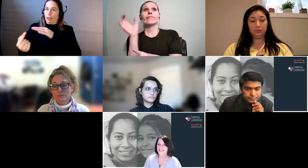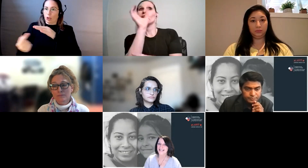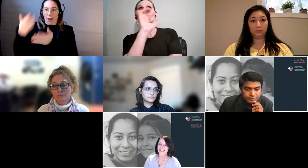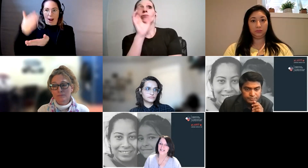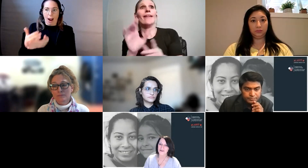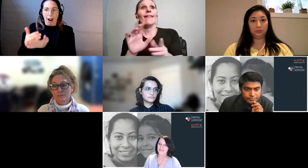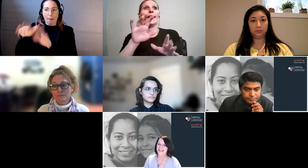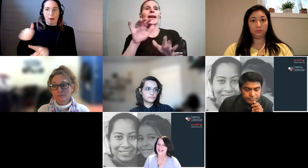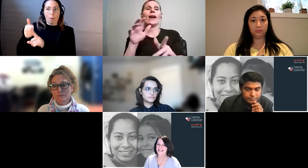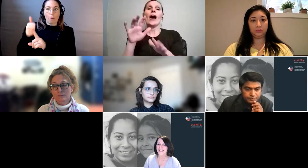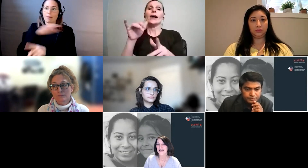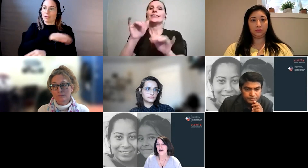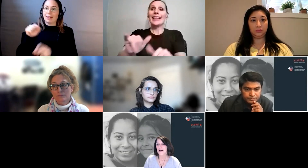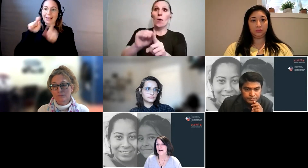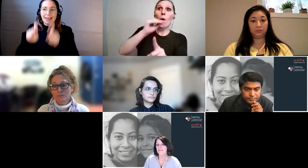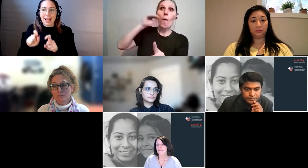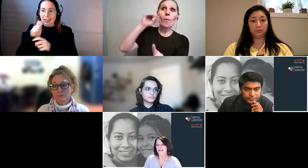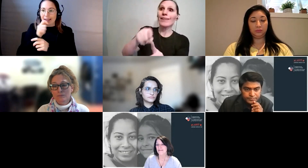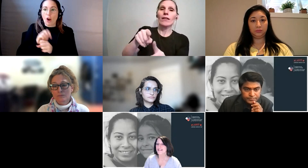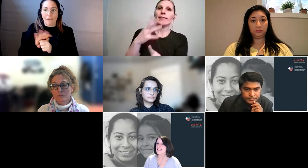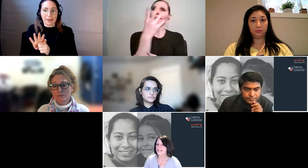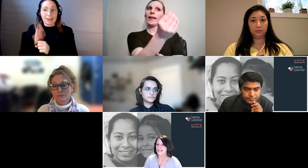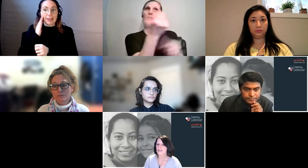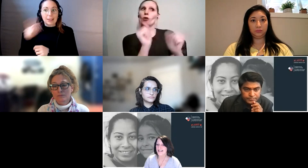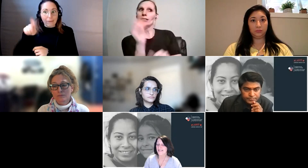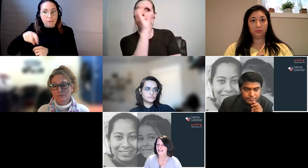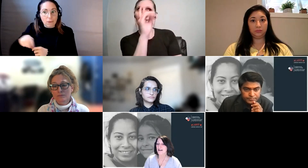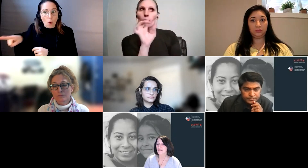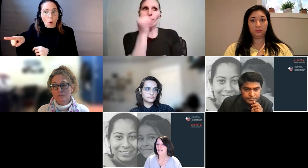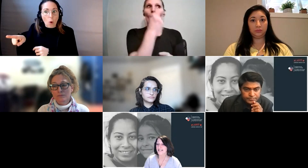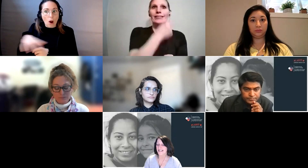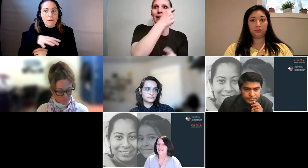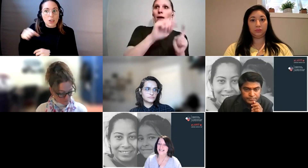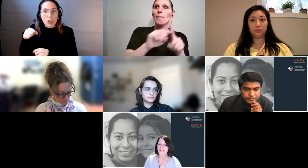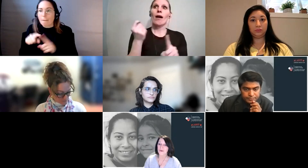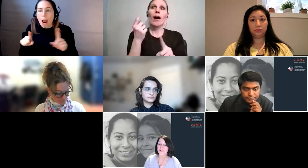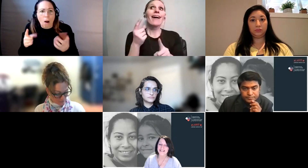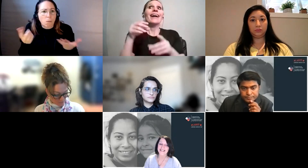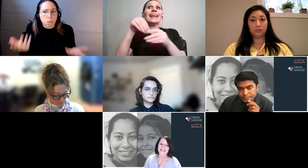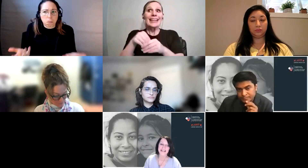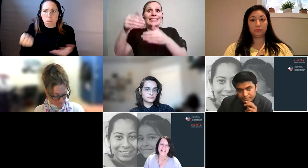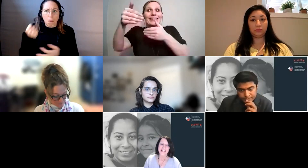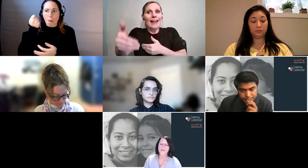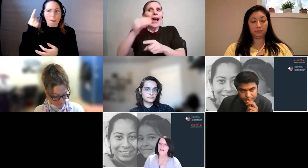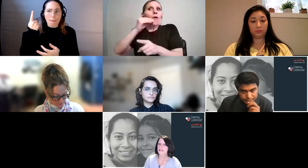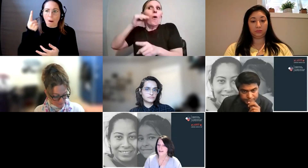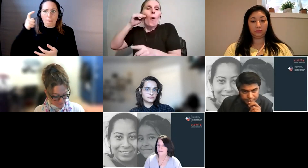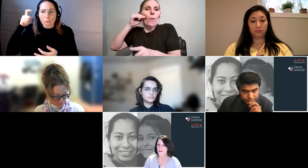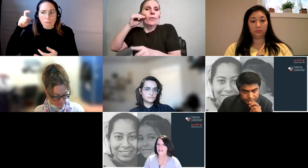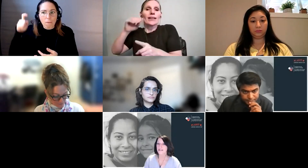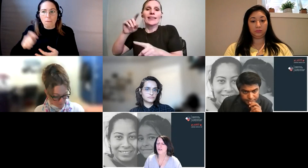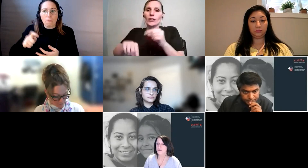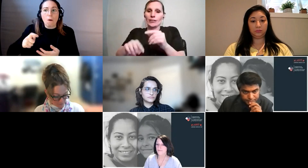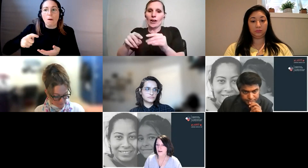des tests de COVID. Ils savaient qu'il fallait qu'ils le fassent, mais ils ne comprenaient pas qu'ils devraient le faire